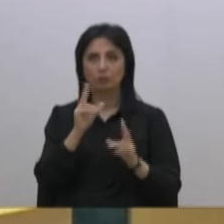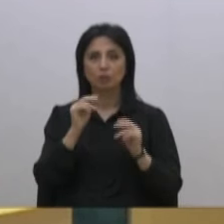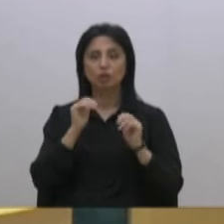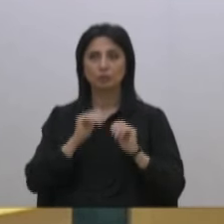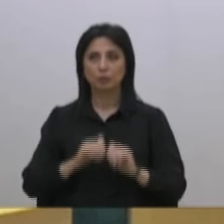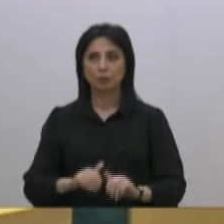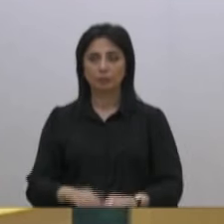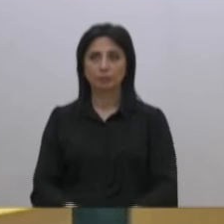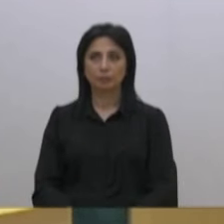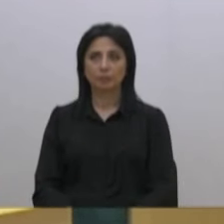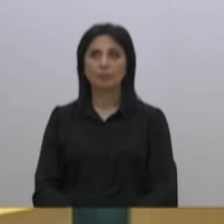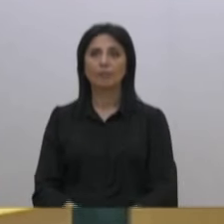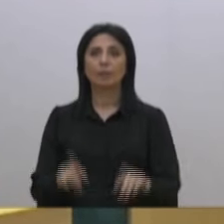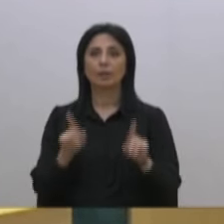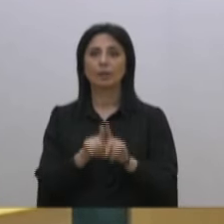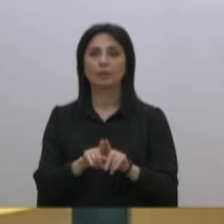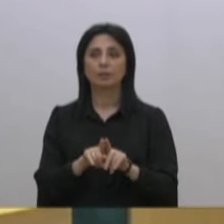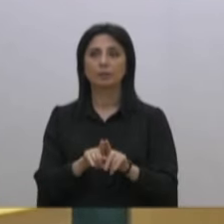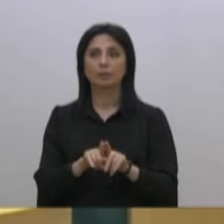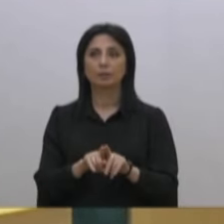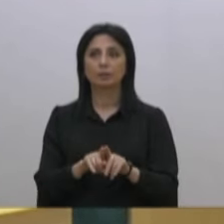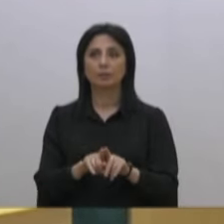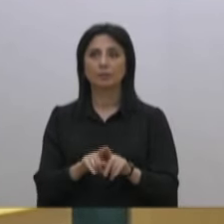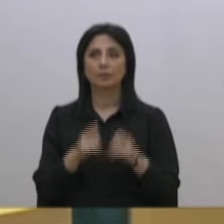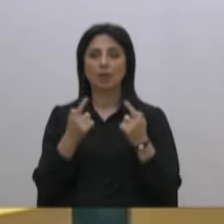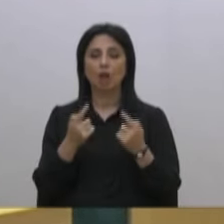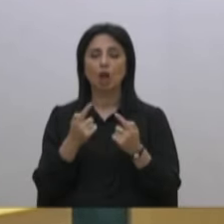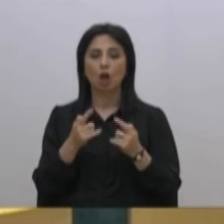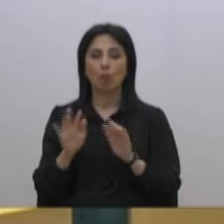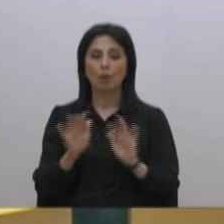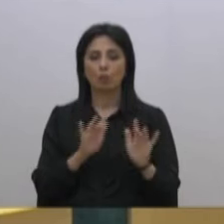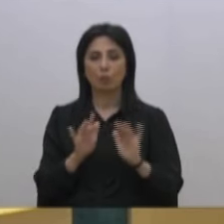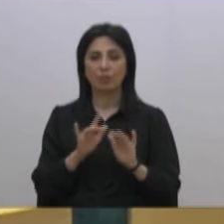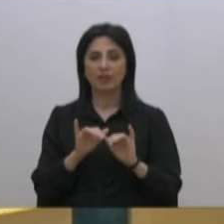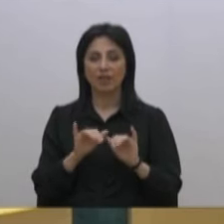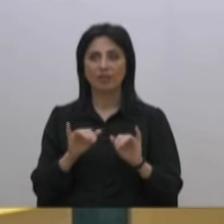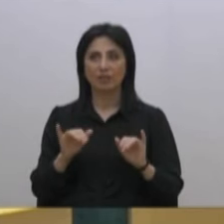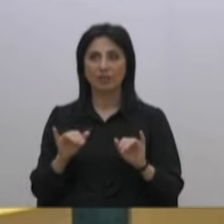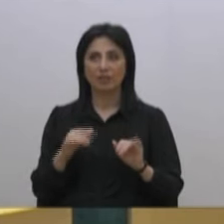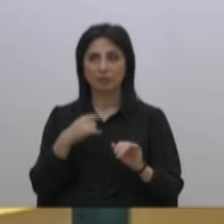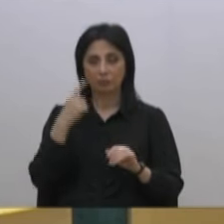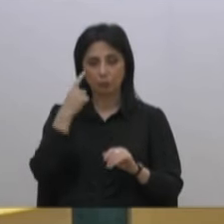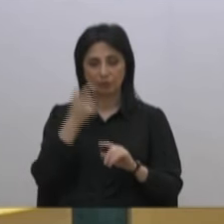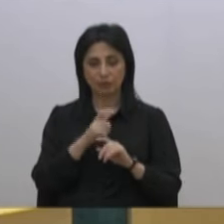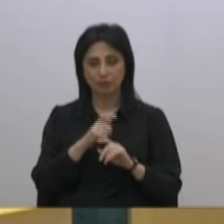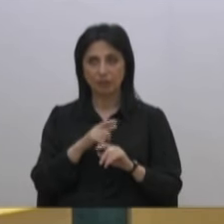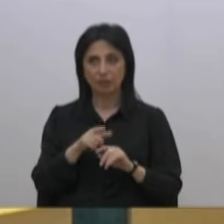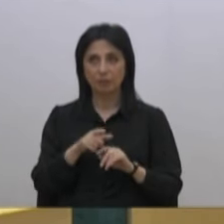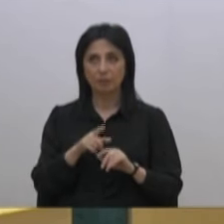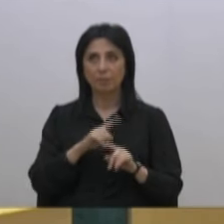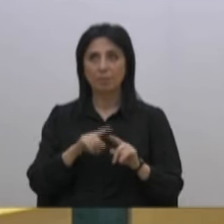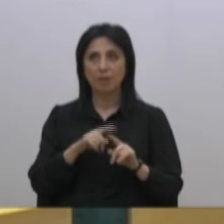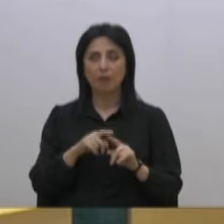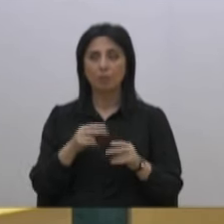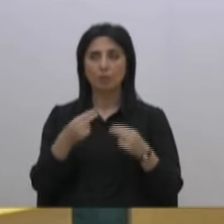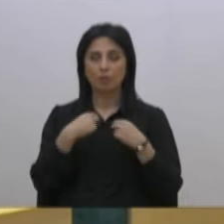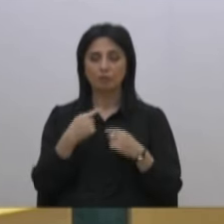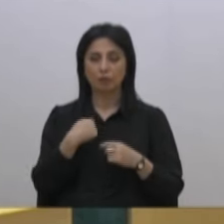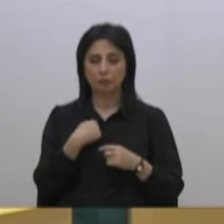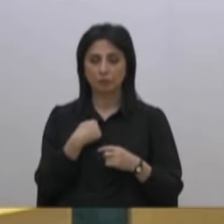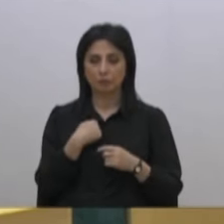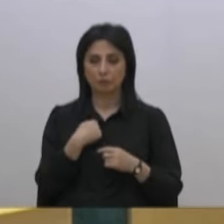მშვიდობა. ასევე გლობალური მოვლენების განვითარება, მე ვფიქრობ, ძალიან მოლე, მალე მოგცემ ჩვენ